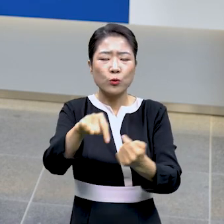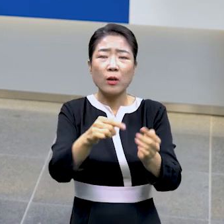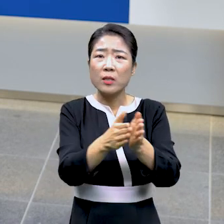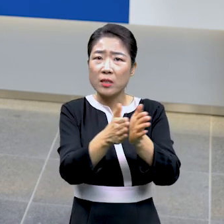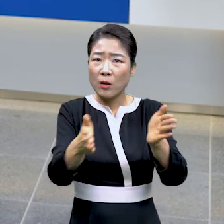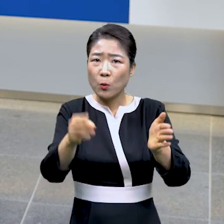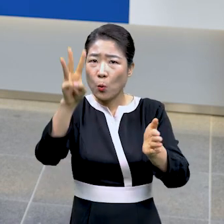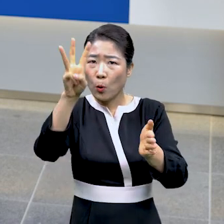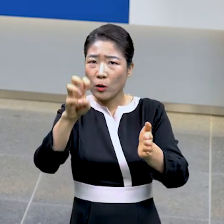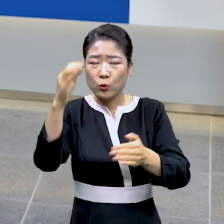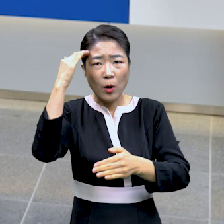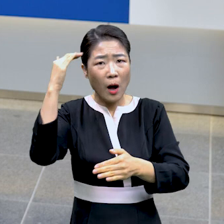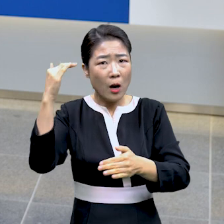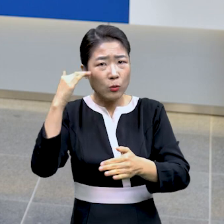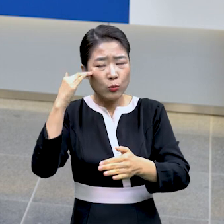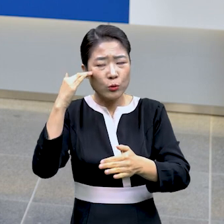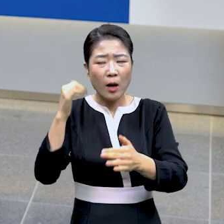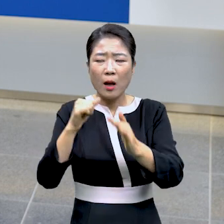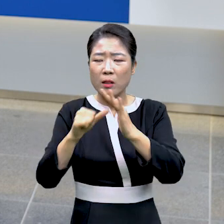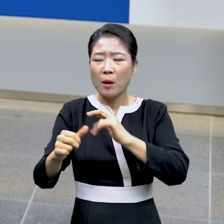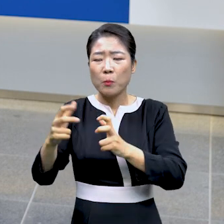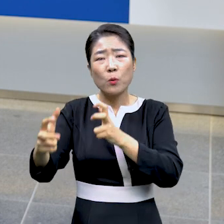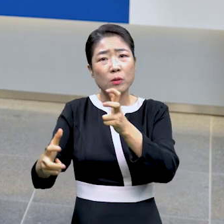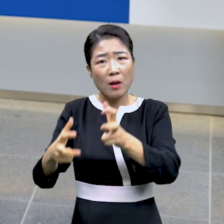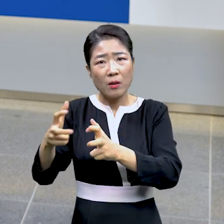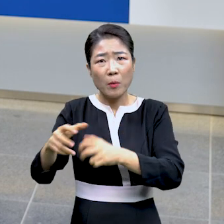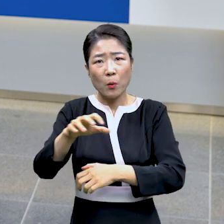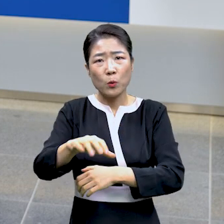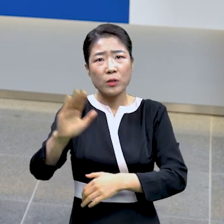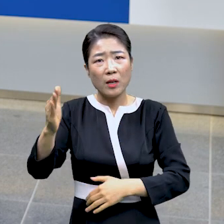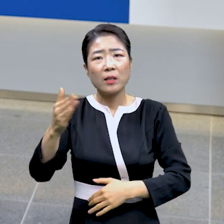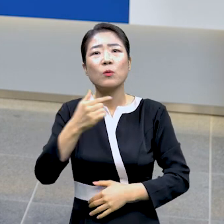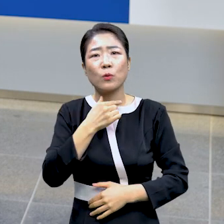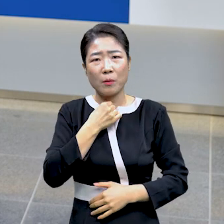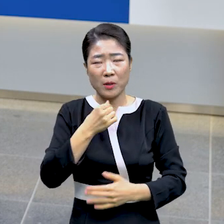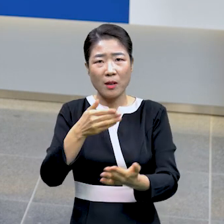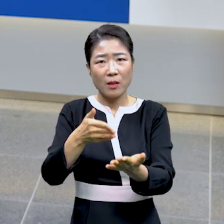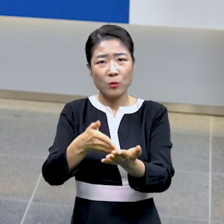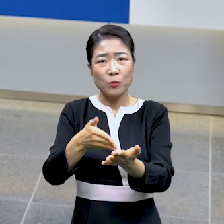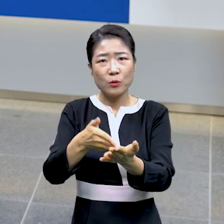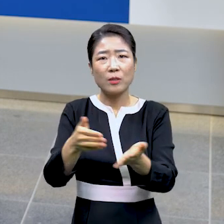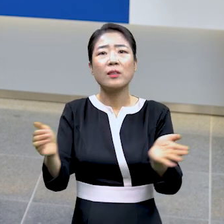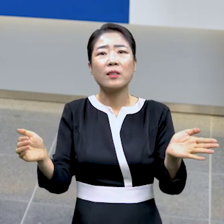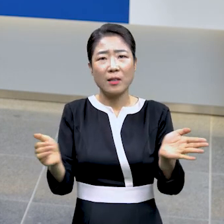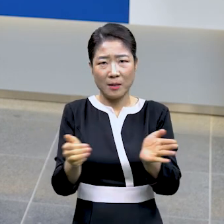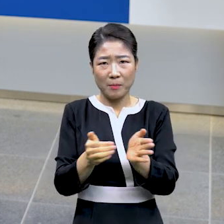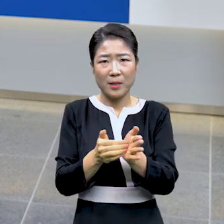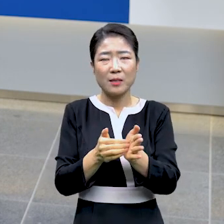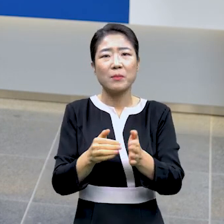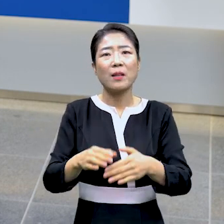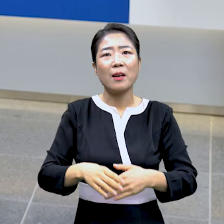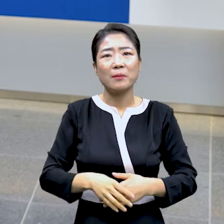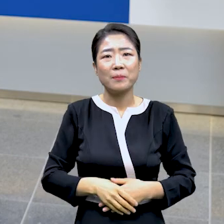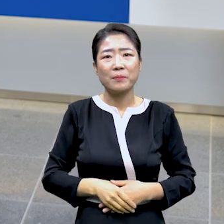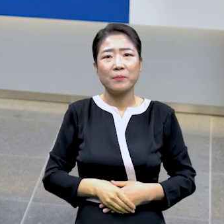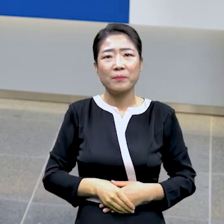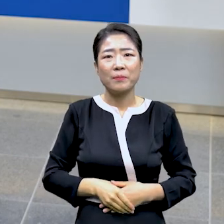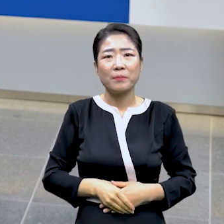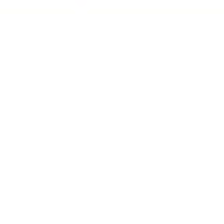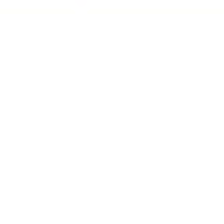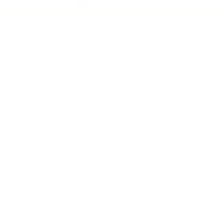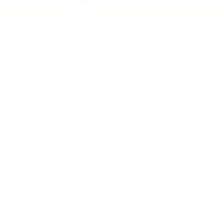광주가 한국의 실리콘 밸리로 나아가길 바라봅니다 내일이 빛나는 교회 도시에서 헬로광주 정지현